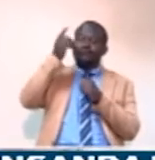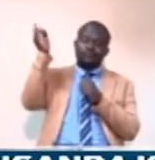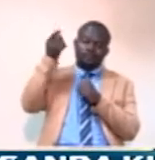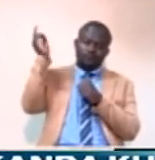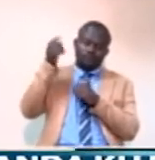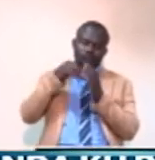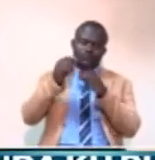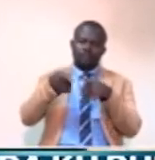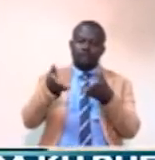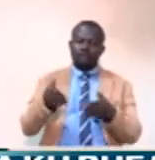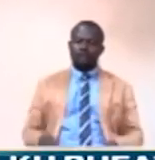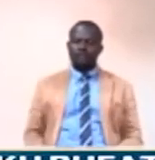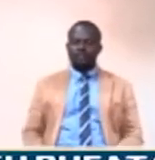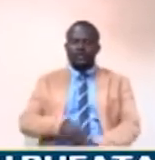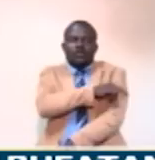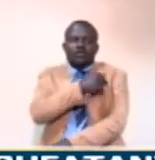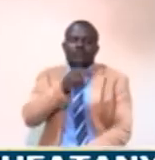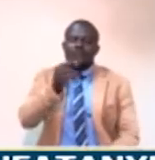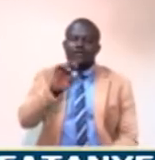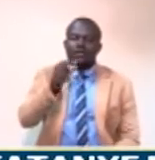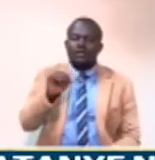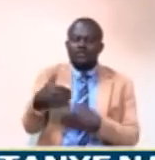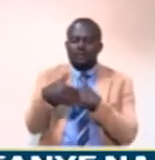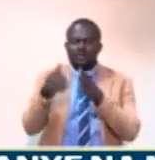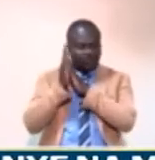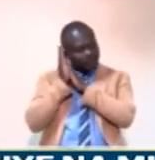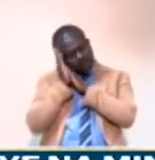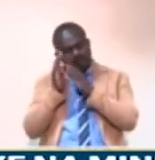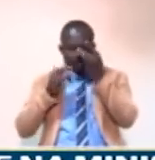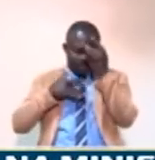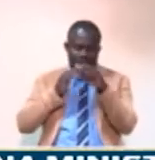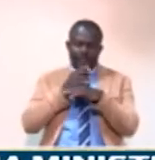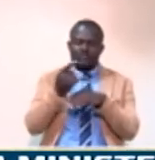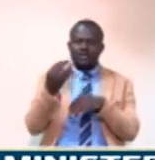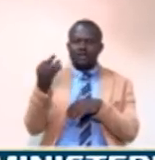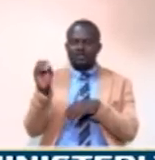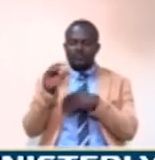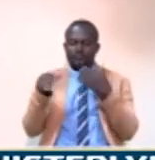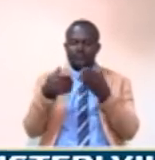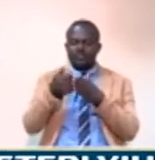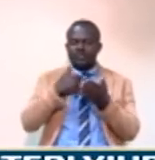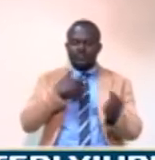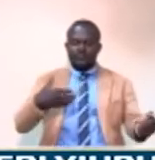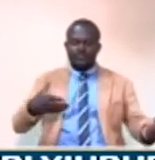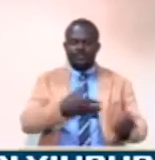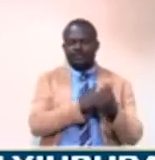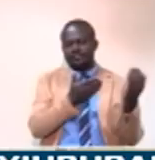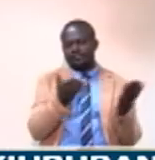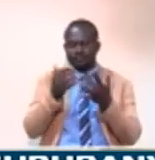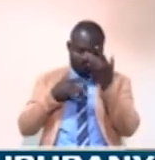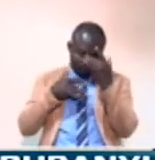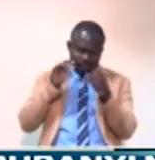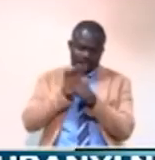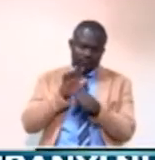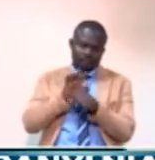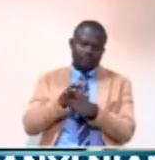hano. Ibitaro bya Nyarugenge bifite ibitanda by'abarwayi basaga gato 130, bikaba ari byo bifite ubushobozi bwo kwakira indembe nyinshi